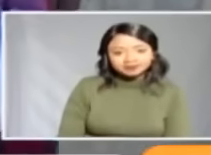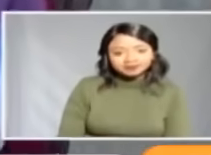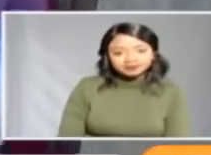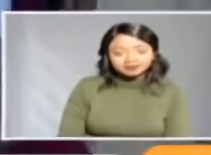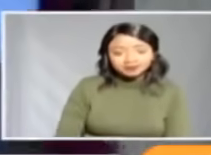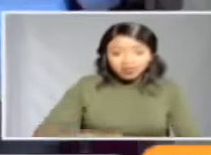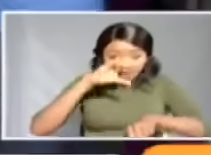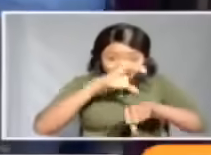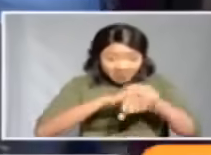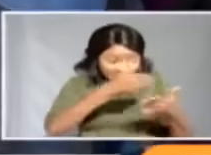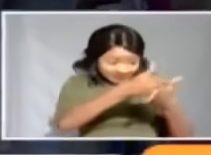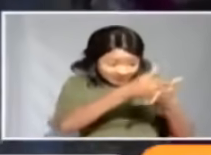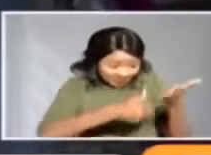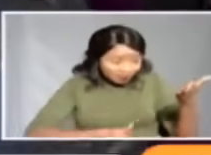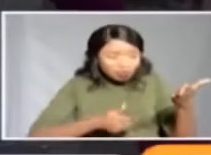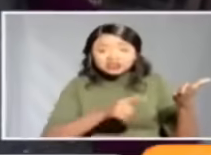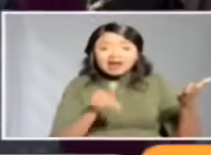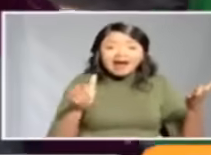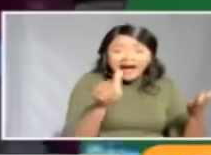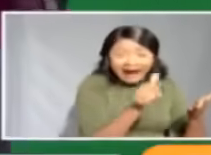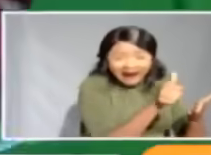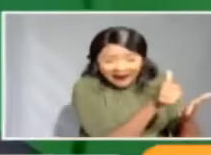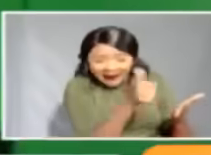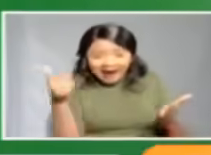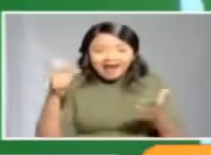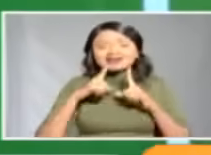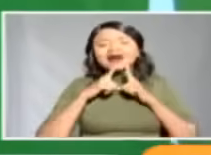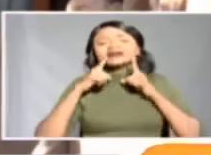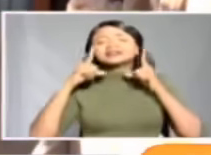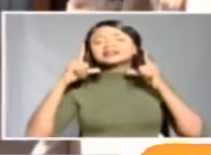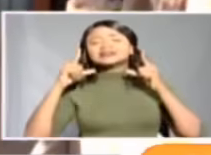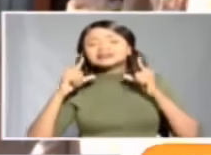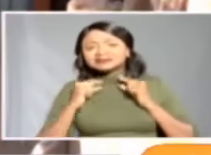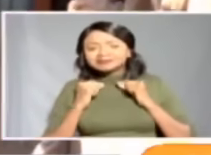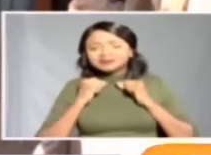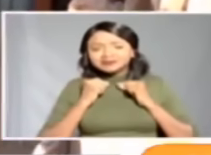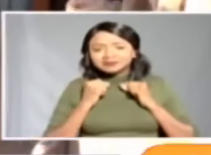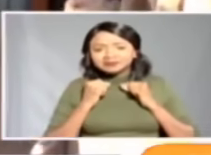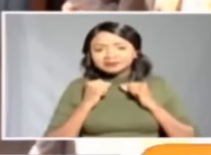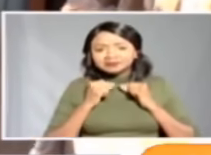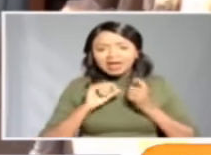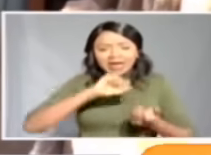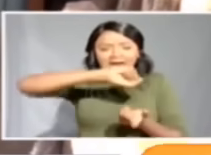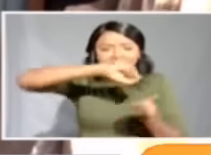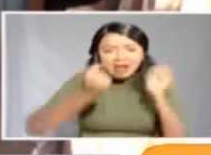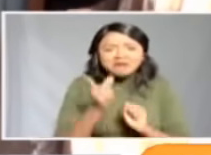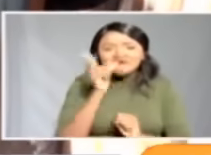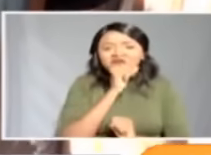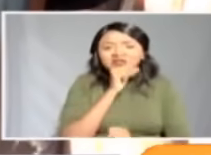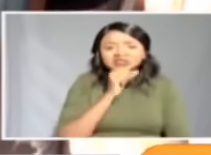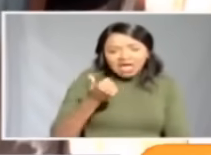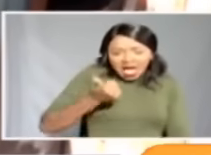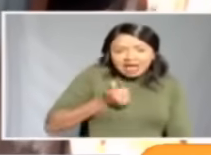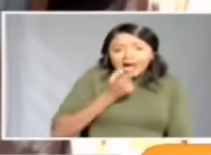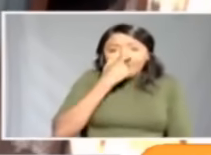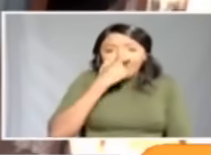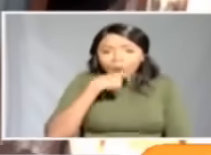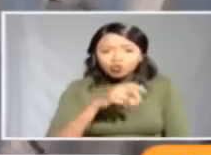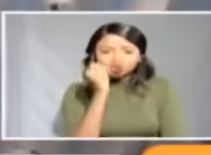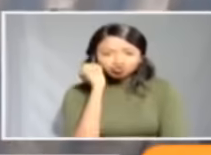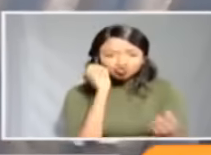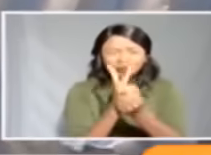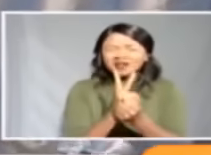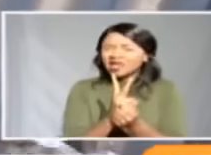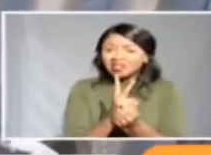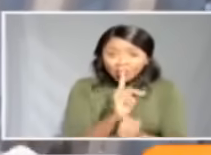Nikapokea taarifa nyingine kuwa askofu wa kanisa la kao la Mungu alikuwa amemnajisi mtoto mwenye umri wa miaka 12 mara